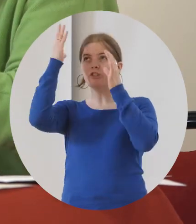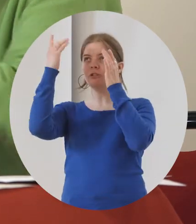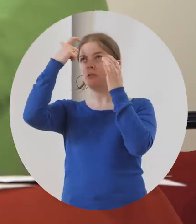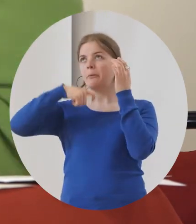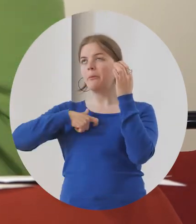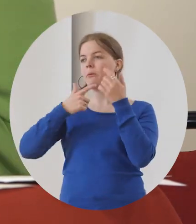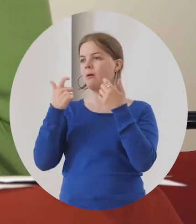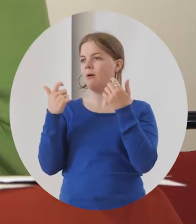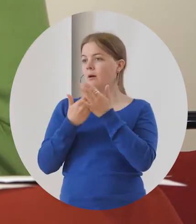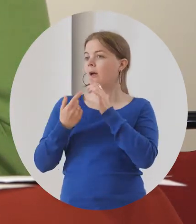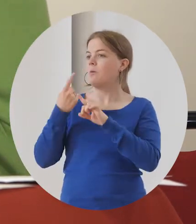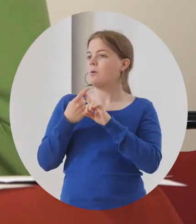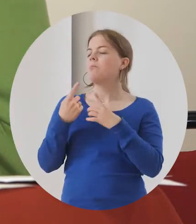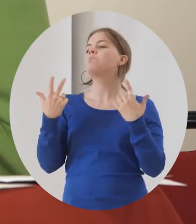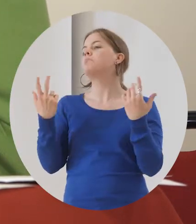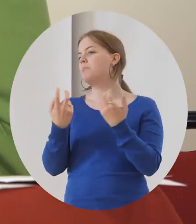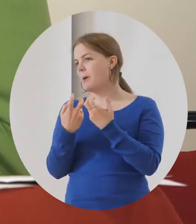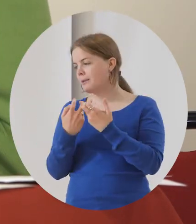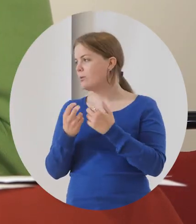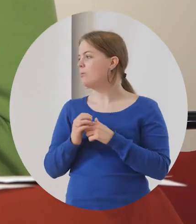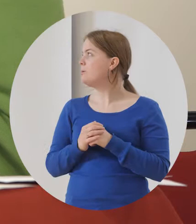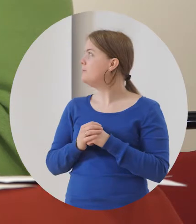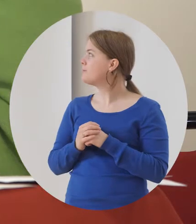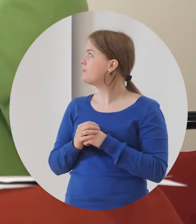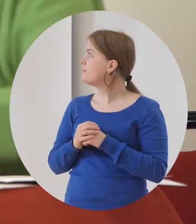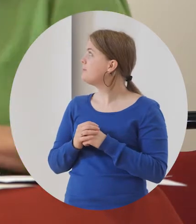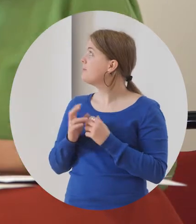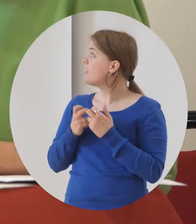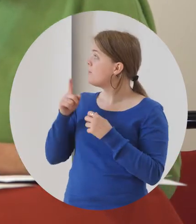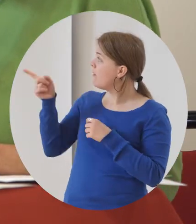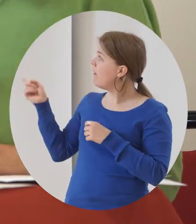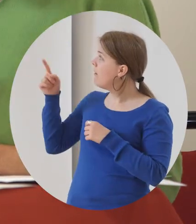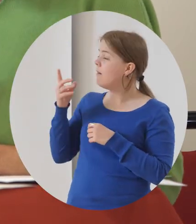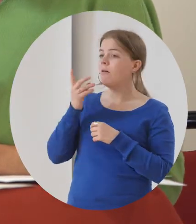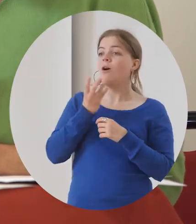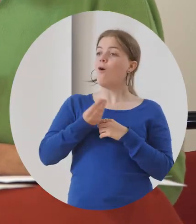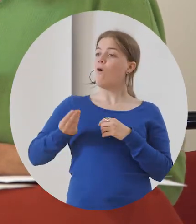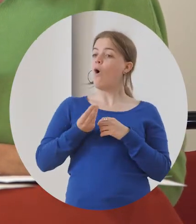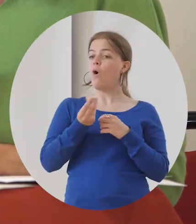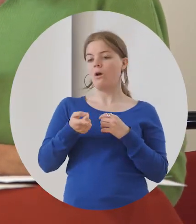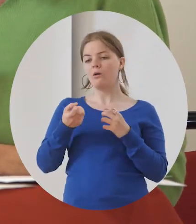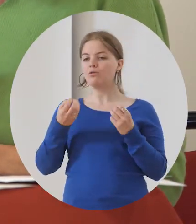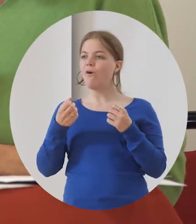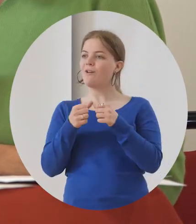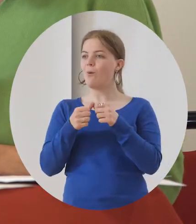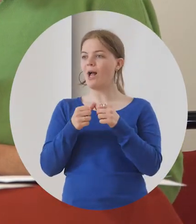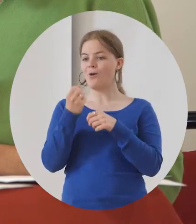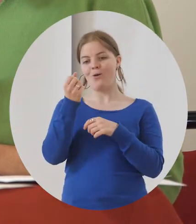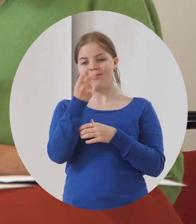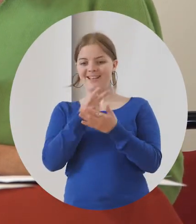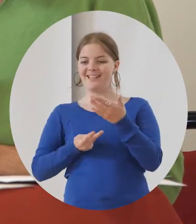il est important de dire, là, par exemple, que ces enfants font souvent des dessins de bonhommes